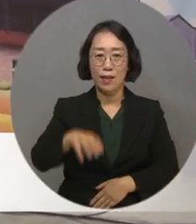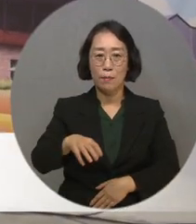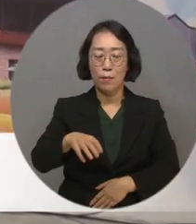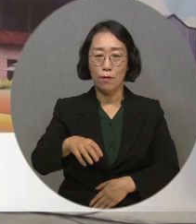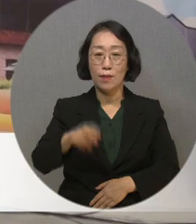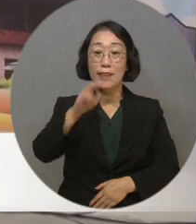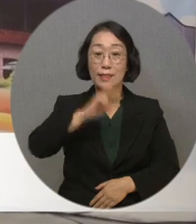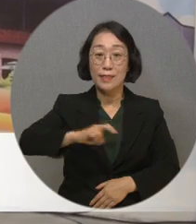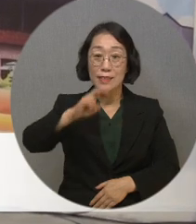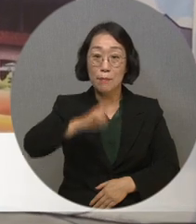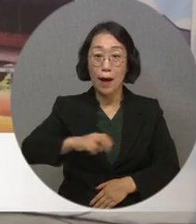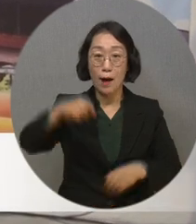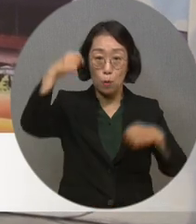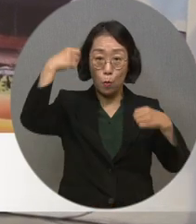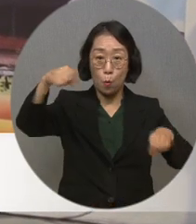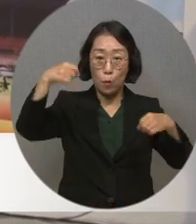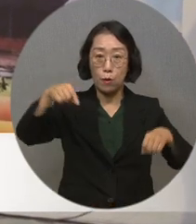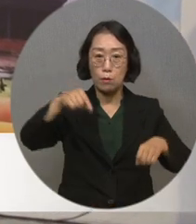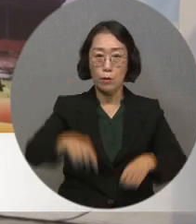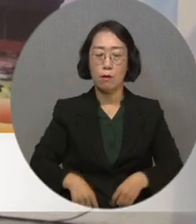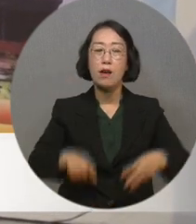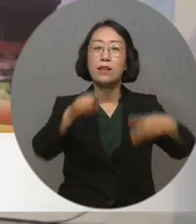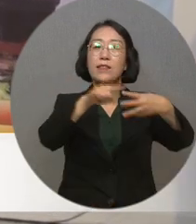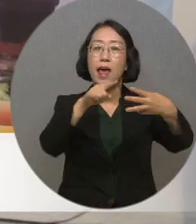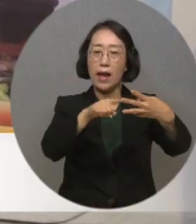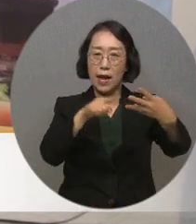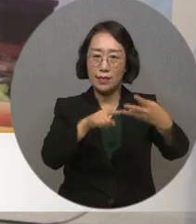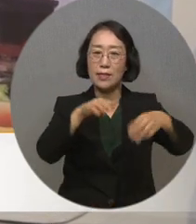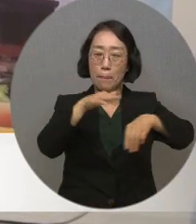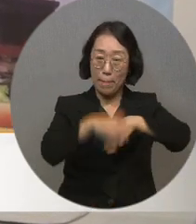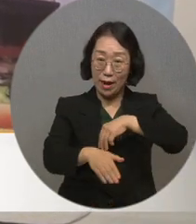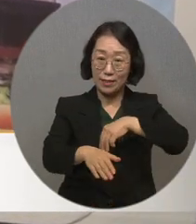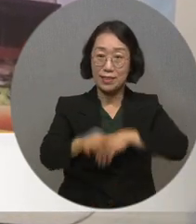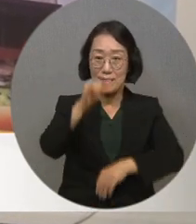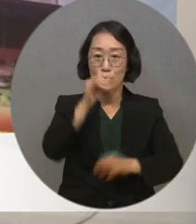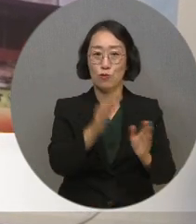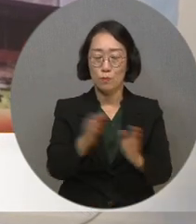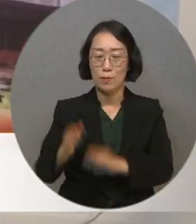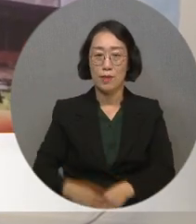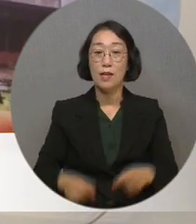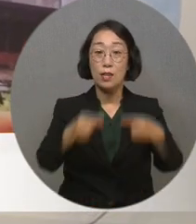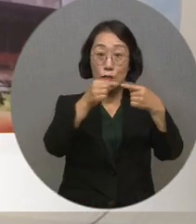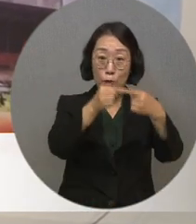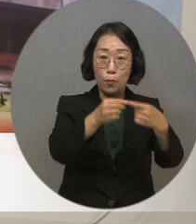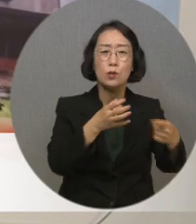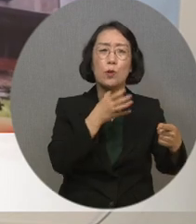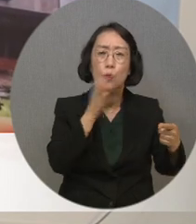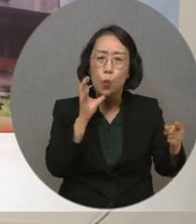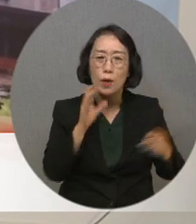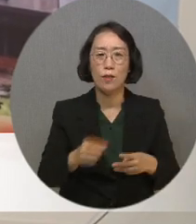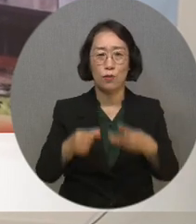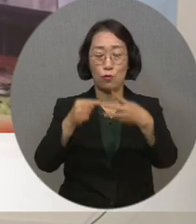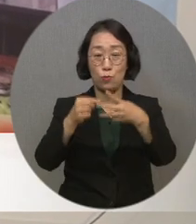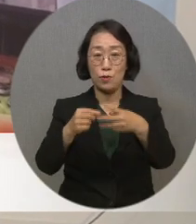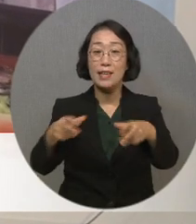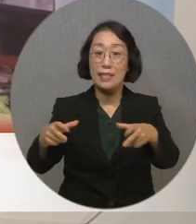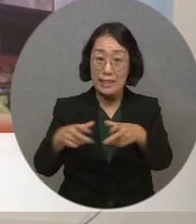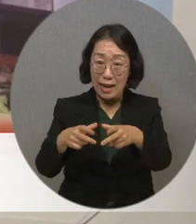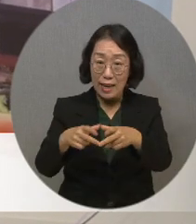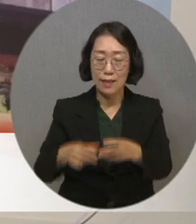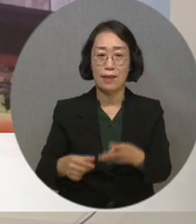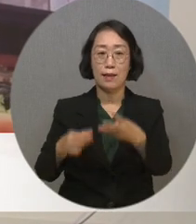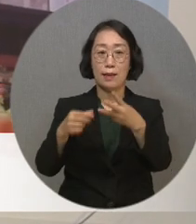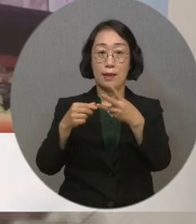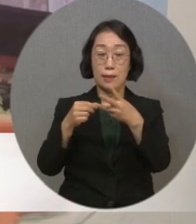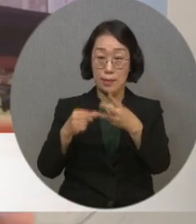클래식 콘서트는 세 가지 컨셉으로 진행을 하고 있는데요. 첫 번째는 어르신들을 위해서, 두 번째는 장애인들을